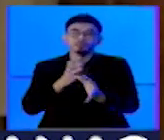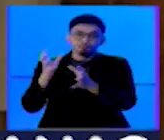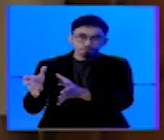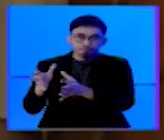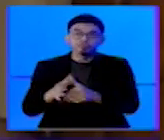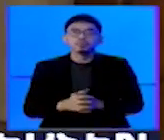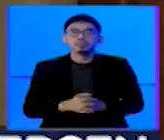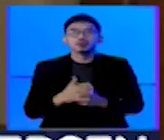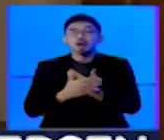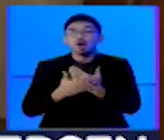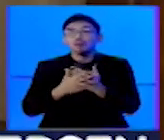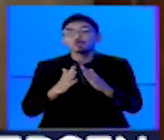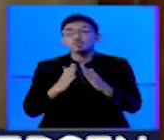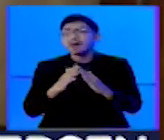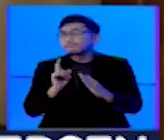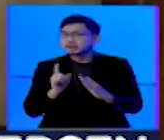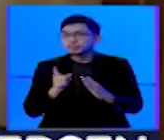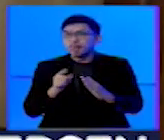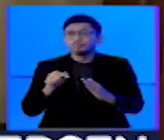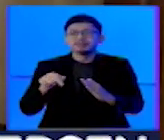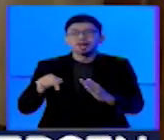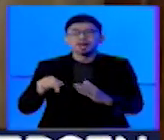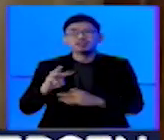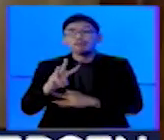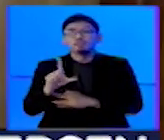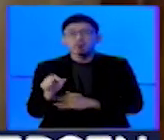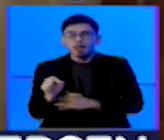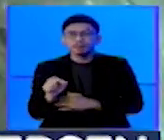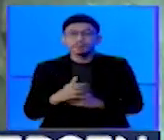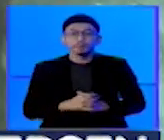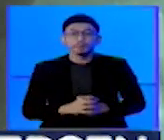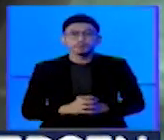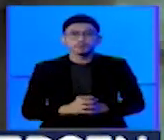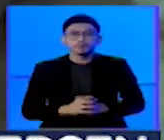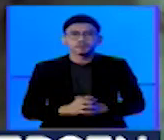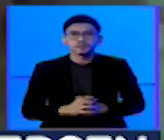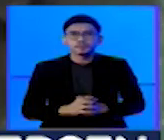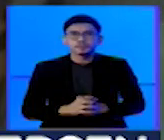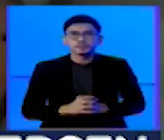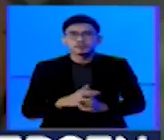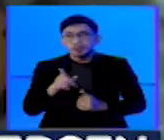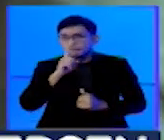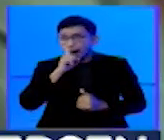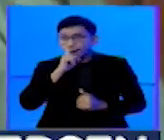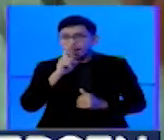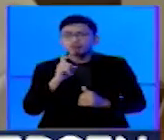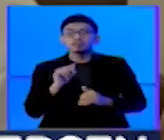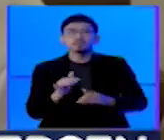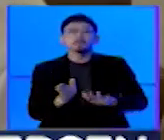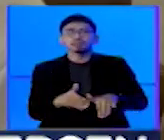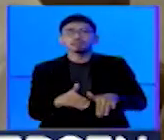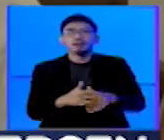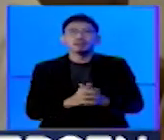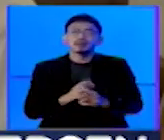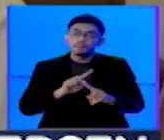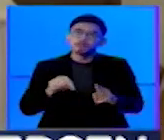yang berusia 3 bulan. Beruntung kondisi bocah yang baru ditinggal sang ayah 3 bulan lalu ini kini berangsur-angsur pulih. Nggak